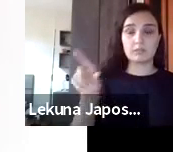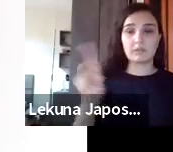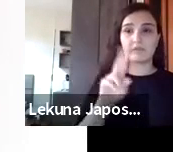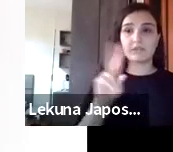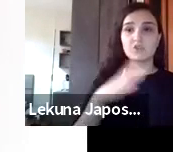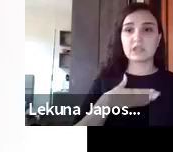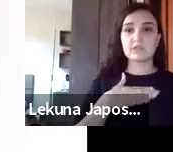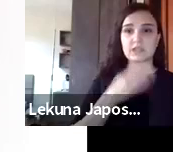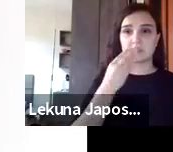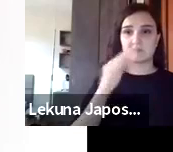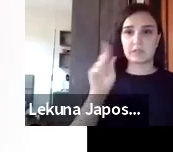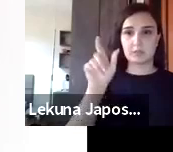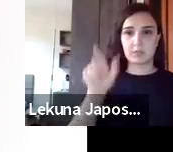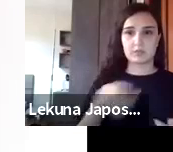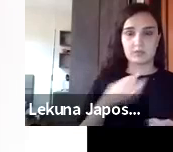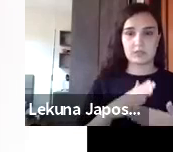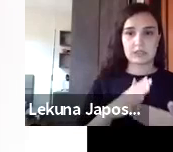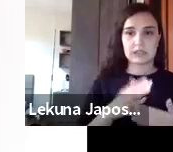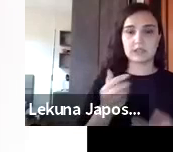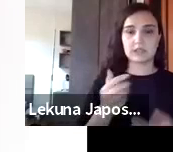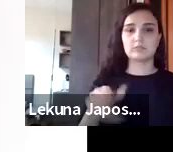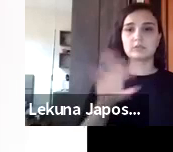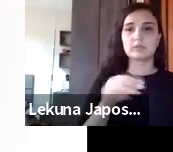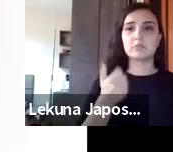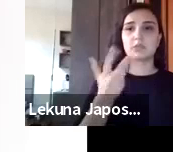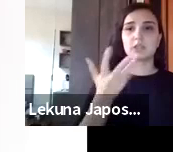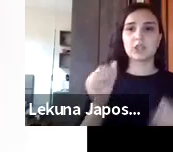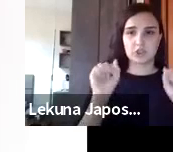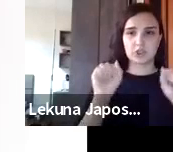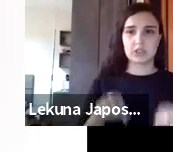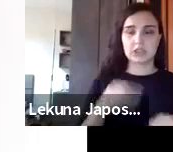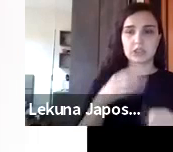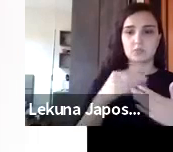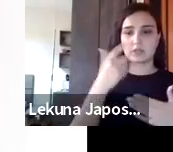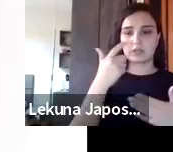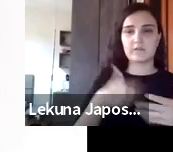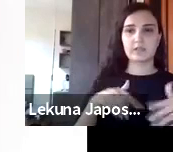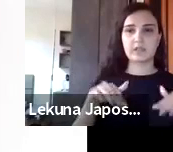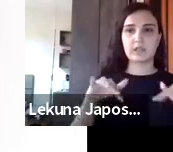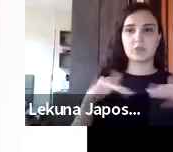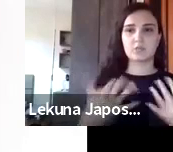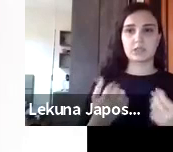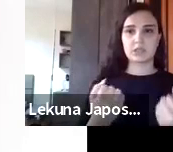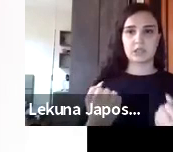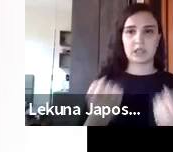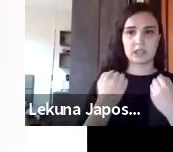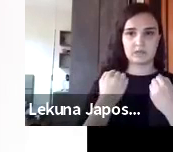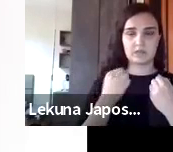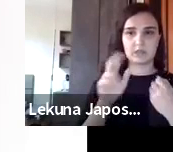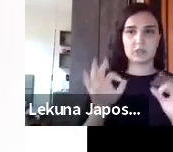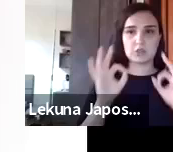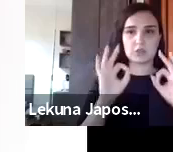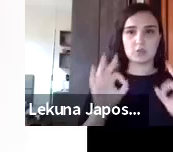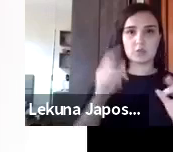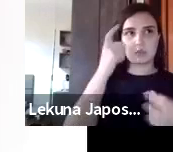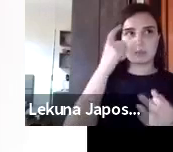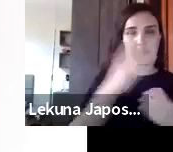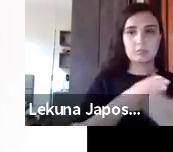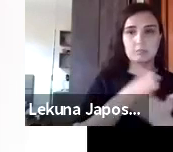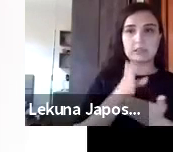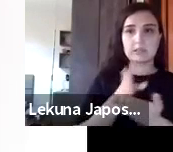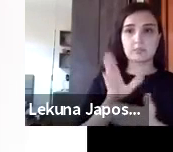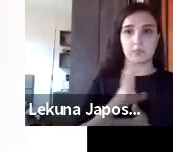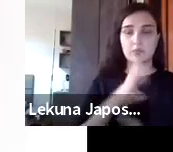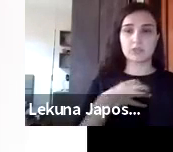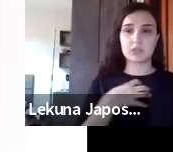ჩვენთვის ძვირფასია. რამდენად შეგიძლიათ დაიცვათ თქვენი თავი გადაღლილობისგან და დაისახოთ გონივრული მიზნები? აი ძალიან